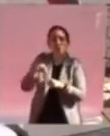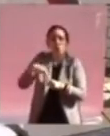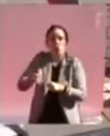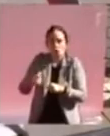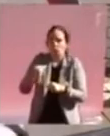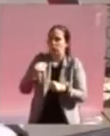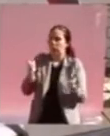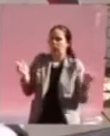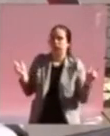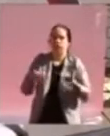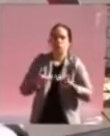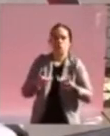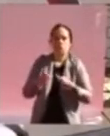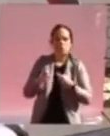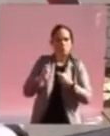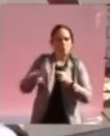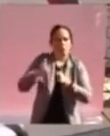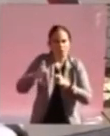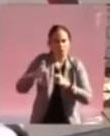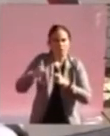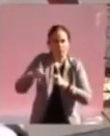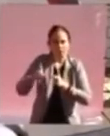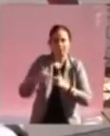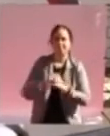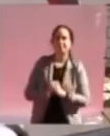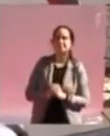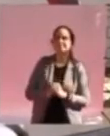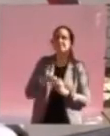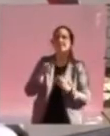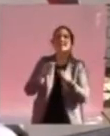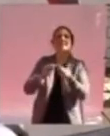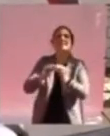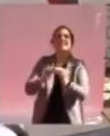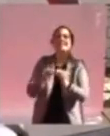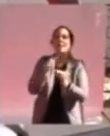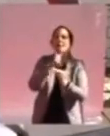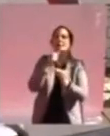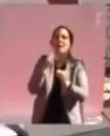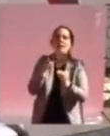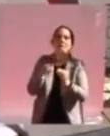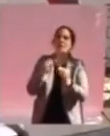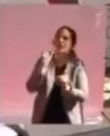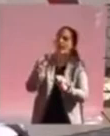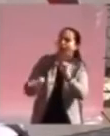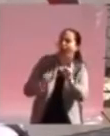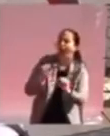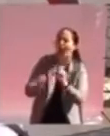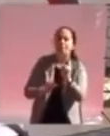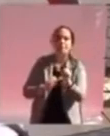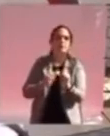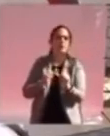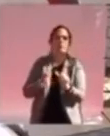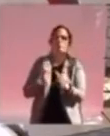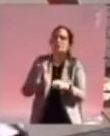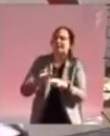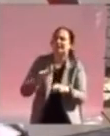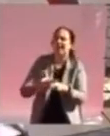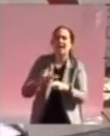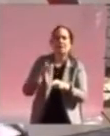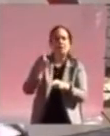cambiare che deve permettere di valorizzare l'esperienza la formazione lo sviluppo professionale e